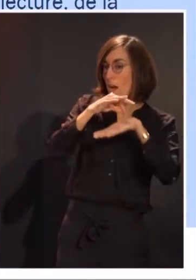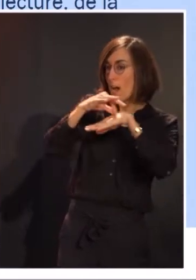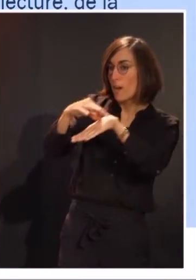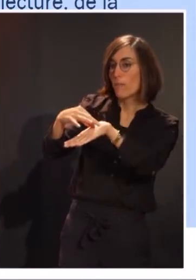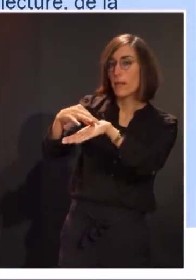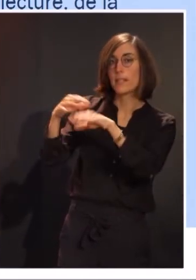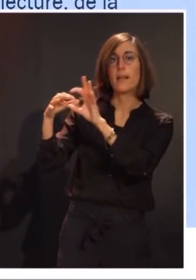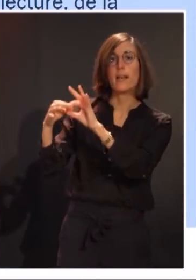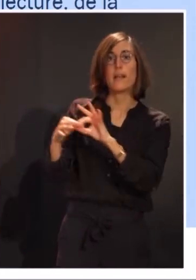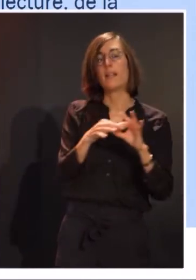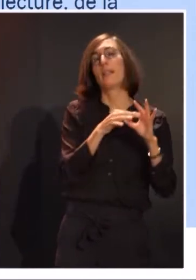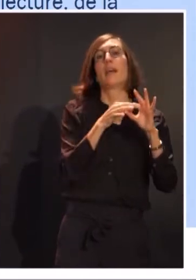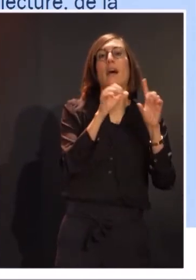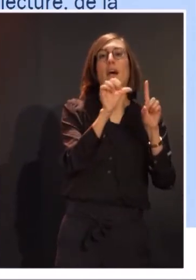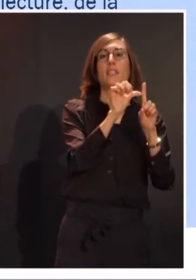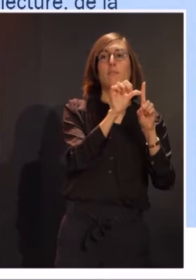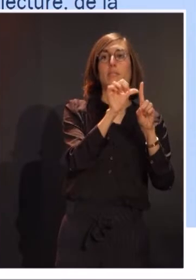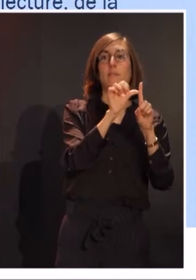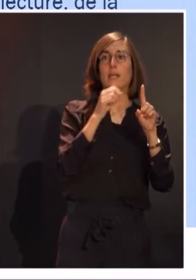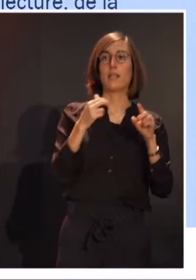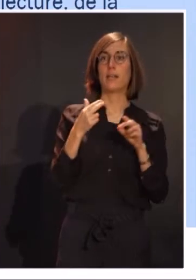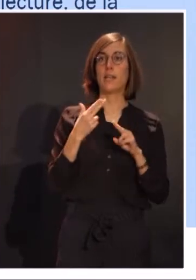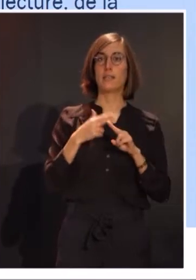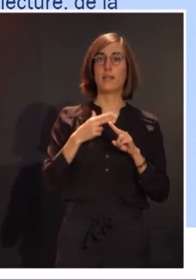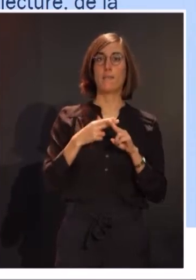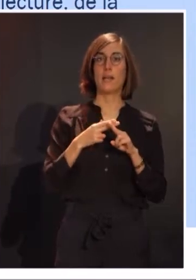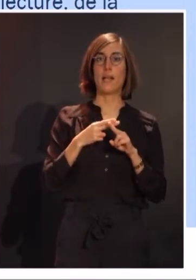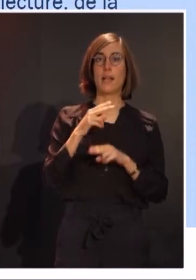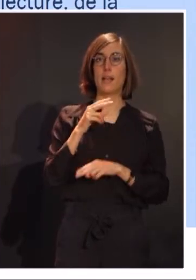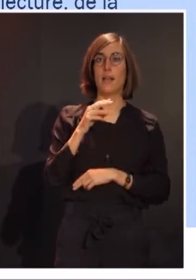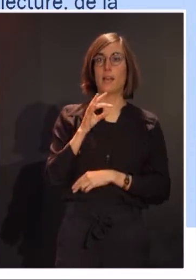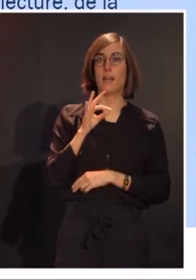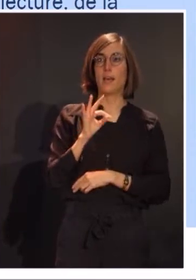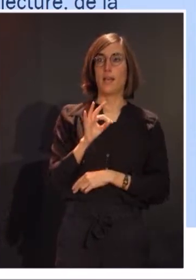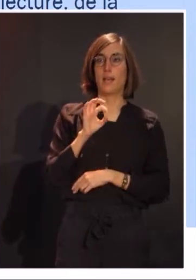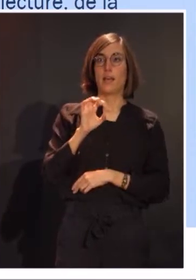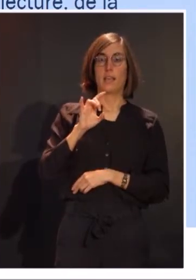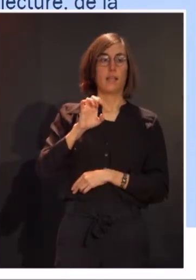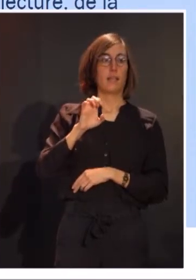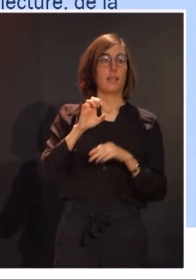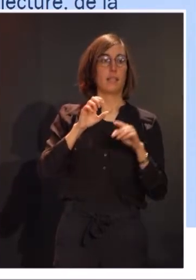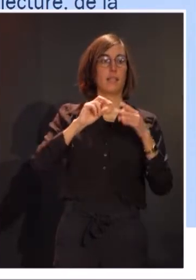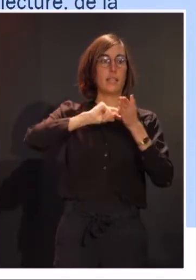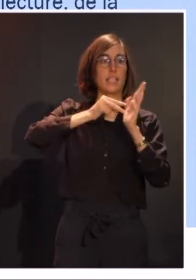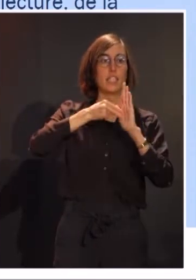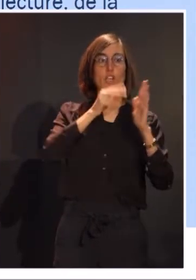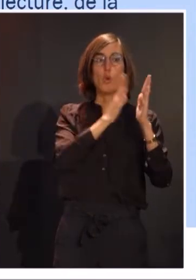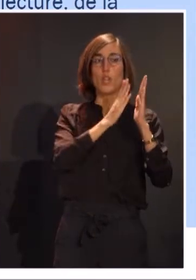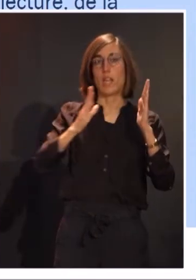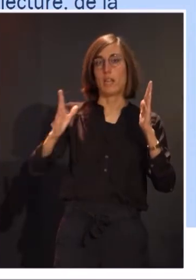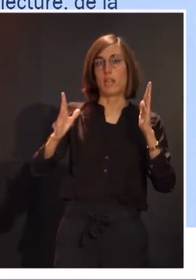la Technicothèque Effort, dont Nathalie, ma collègue, vous expliquera le fonctionnement en détail.